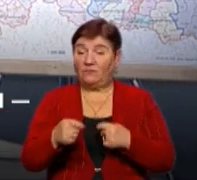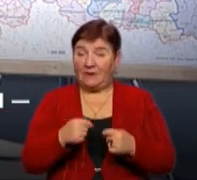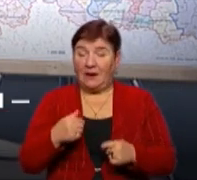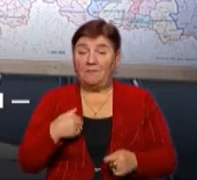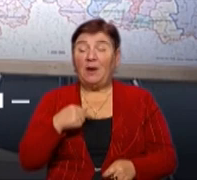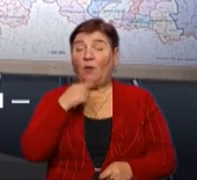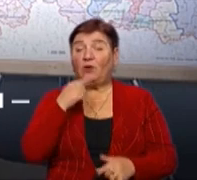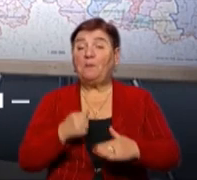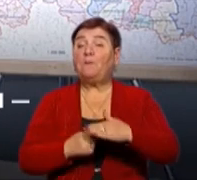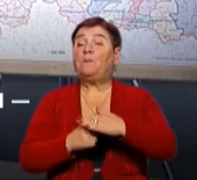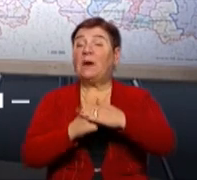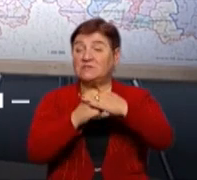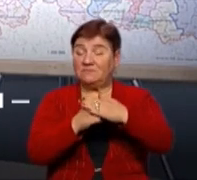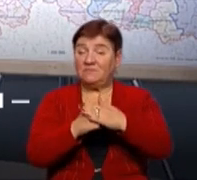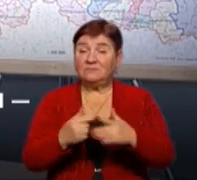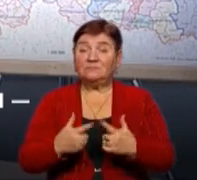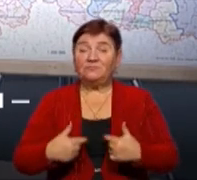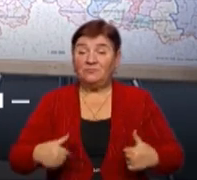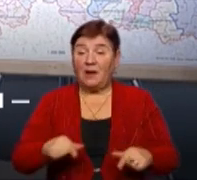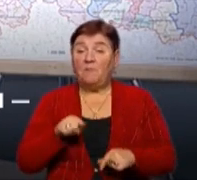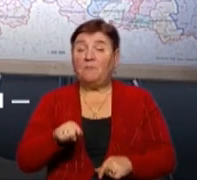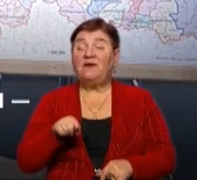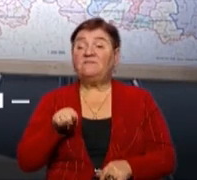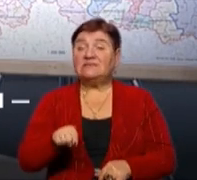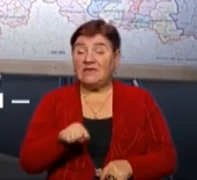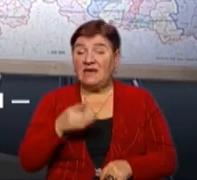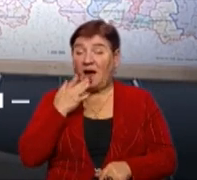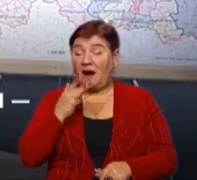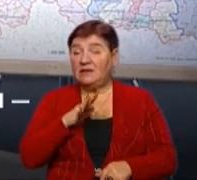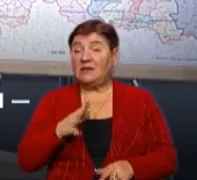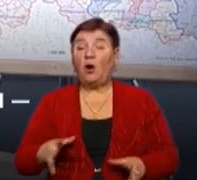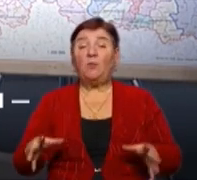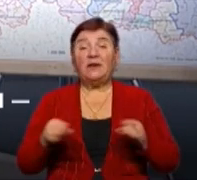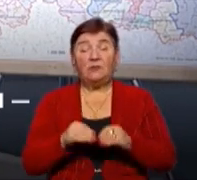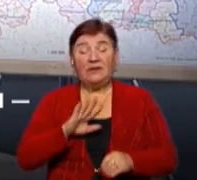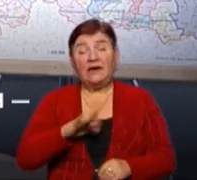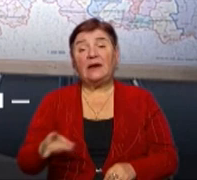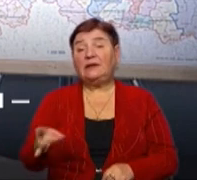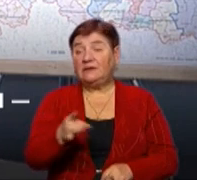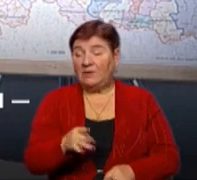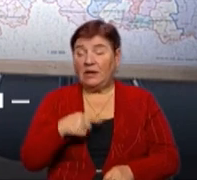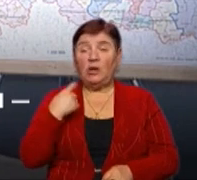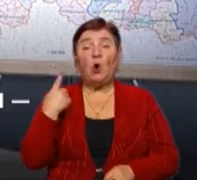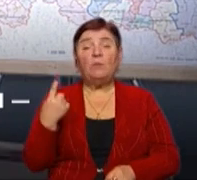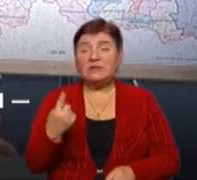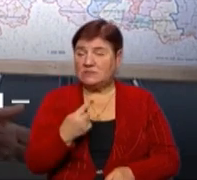говоримо сьогодні про базові органи самоврядування. Ми в цій раді не об'єднуємо ні районні ради, ні